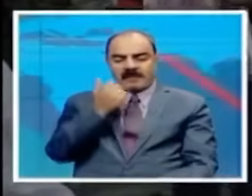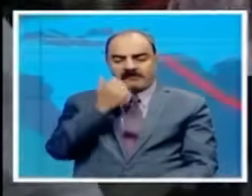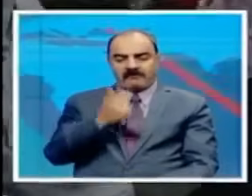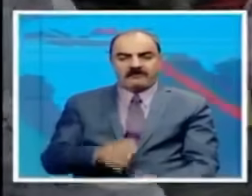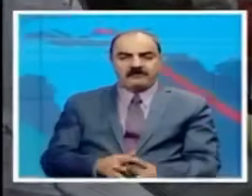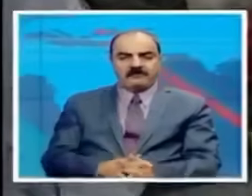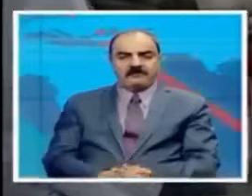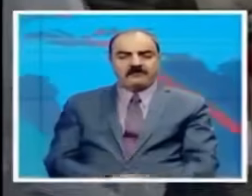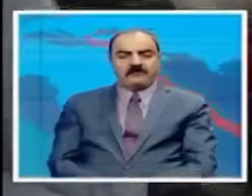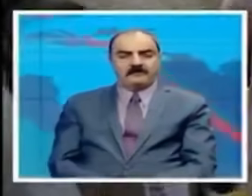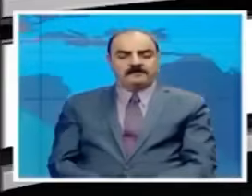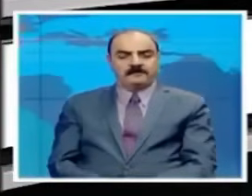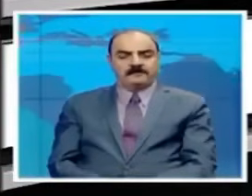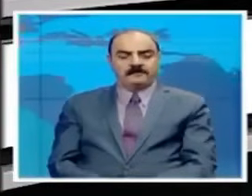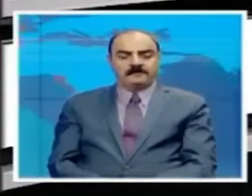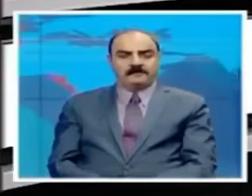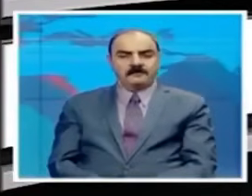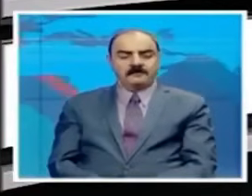مصاب.